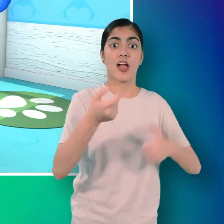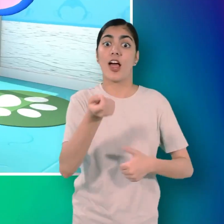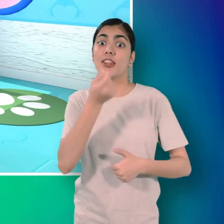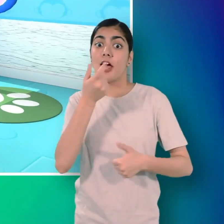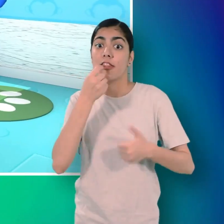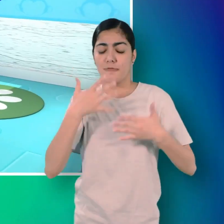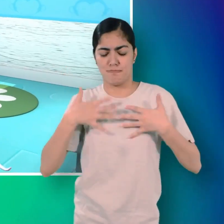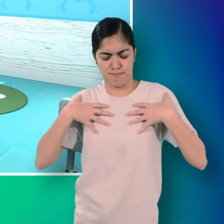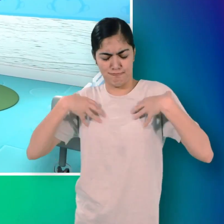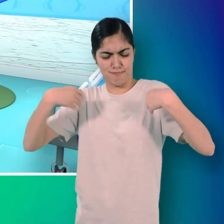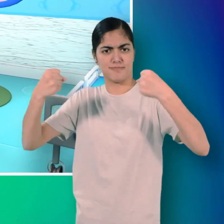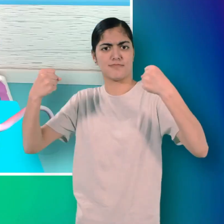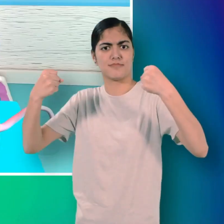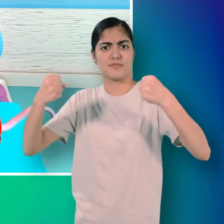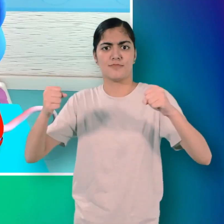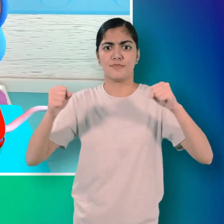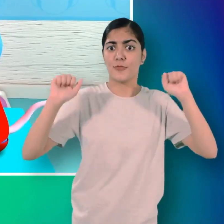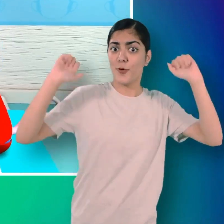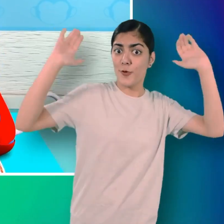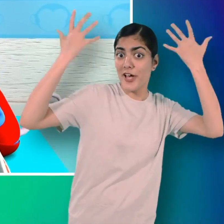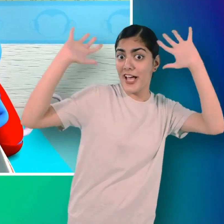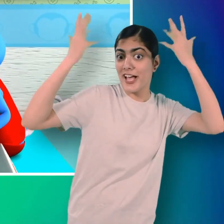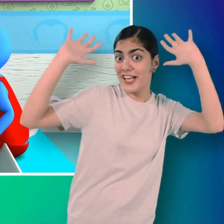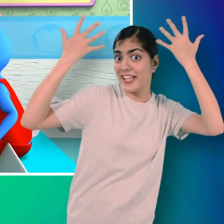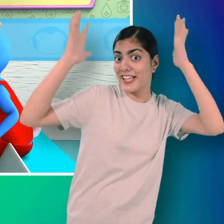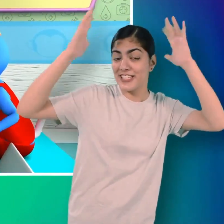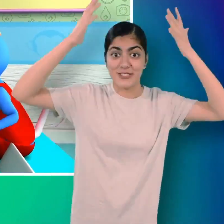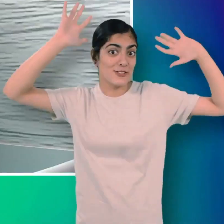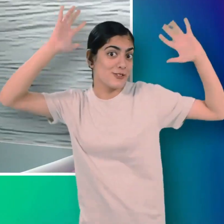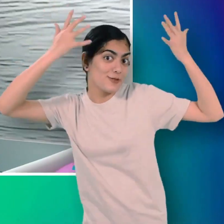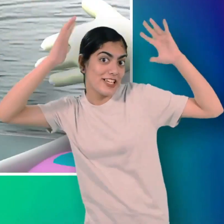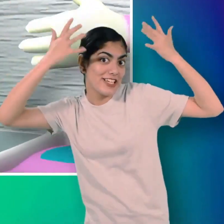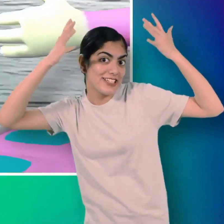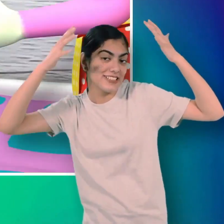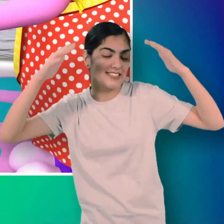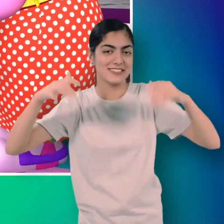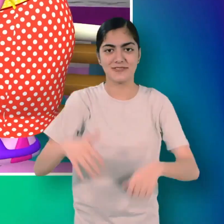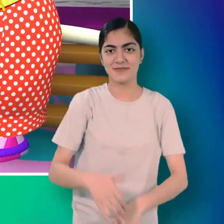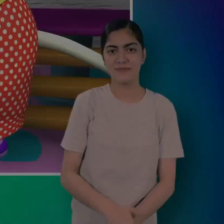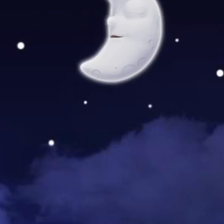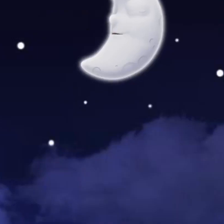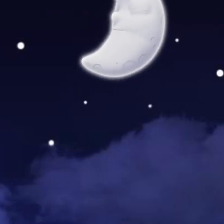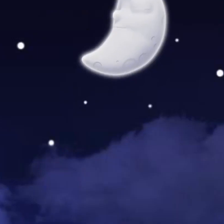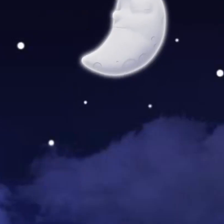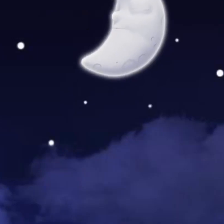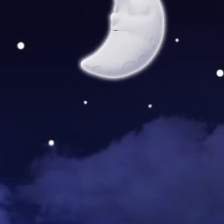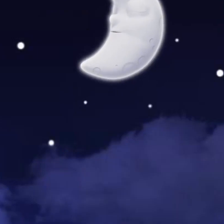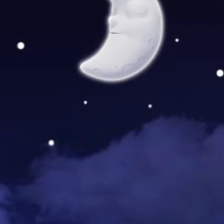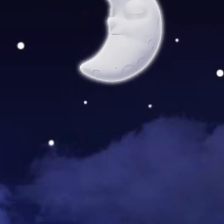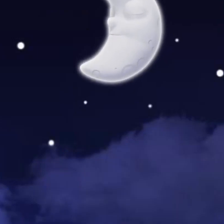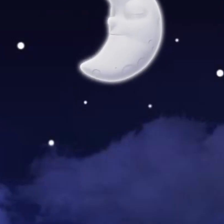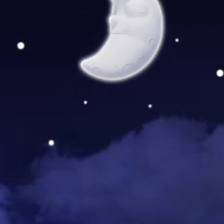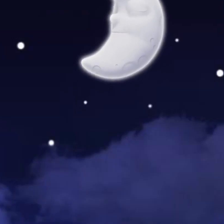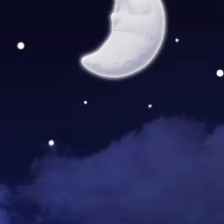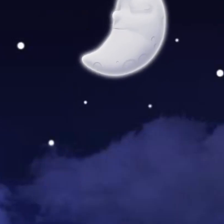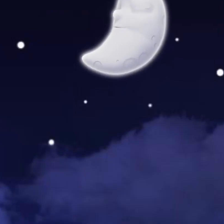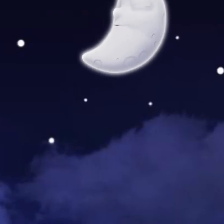वाह, वाह वाह वाह, वाह वाह वाह, वाह वाह वाह।